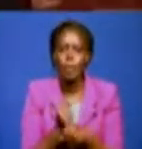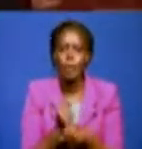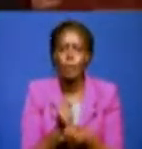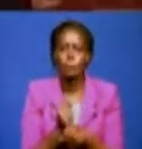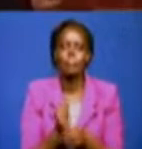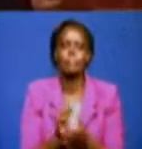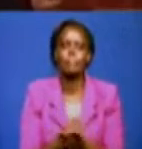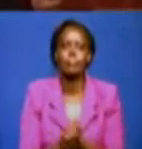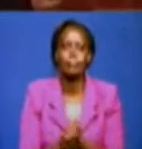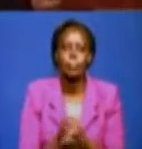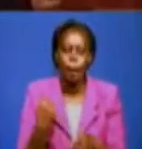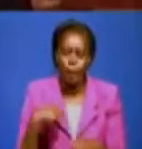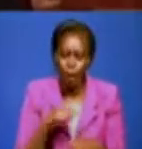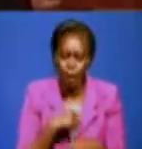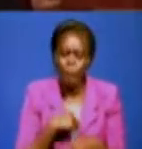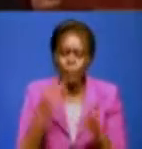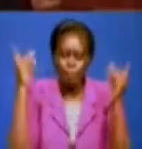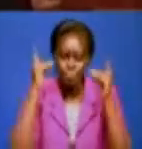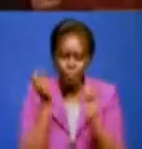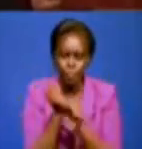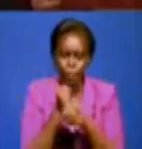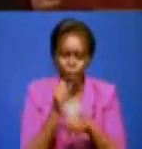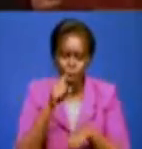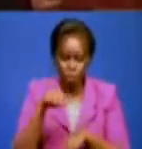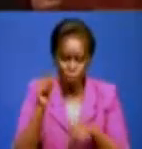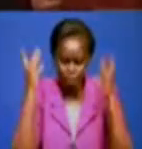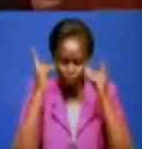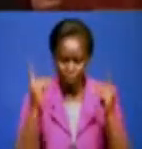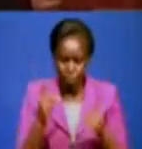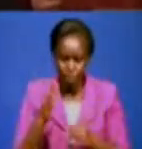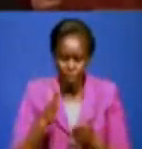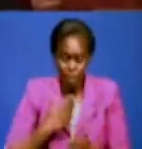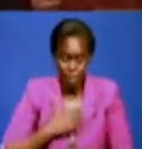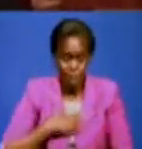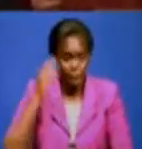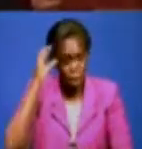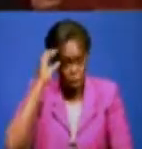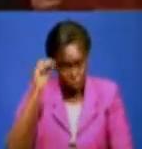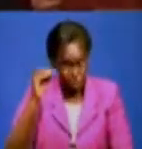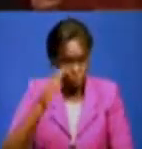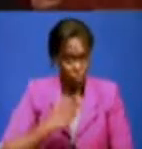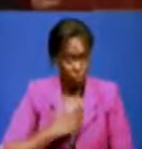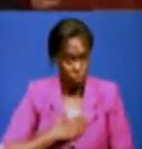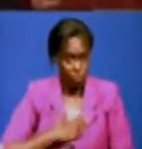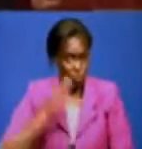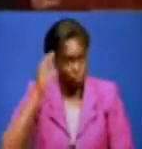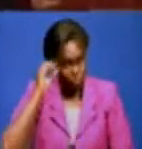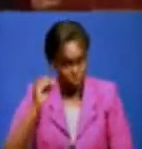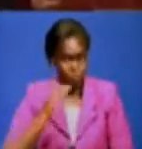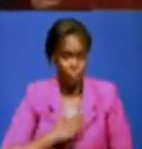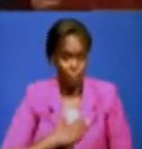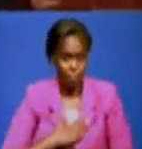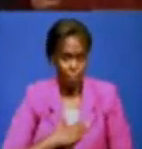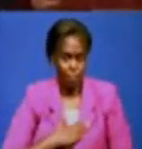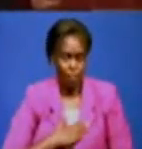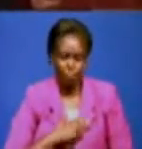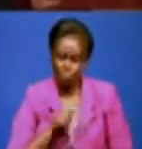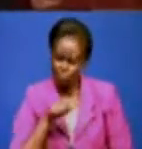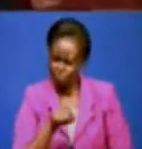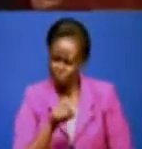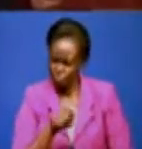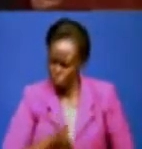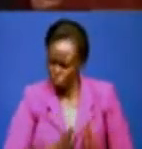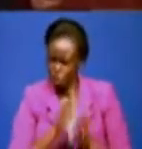speaker, kwa hiyo kwa maoni yangu mimi naona ya kwamba njia ile ya kamati ndio